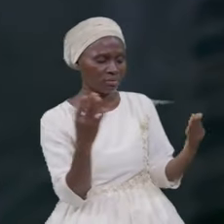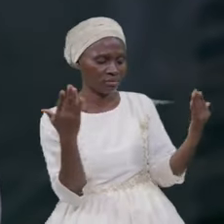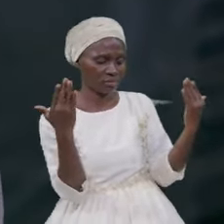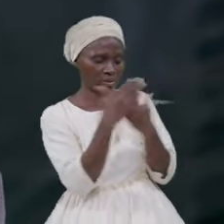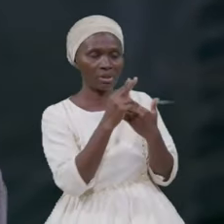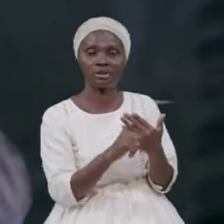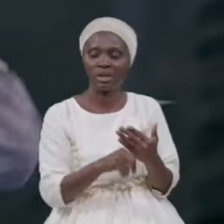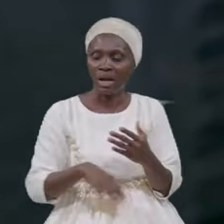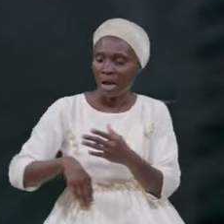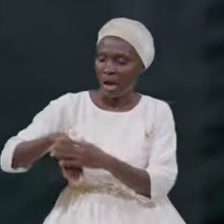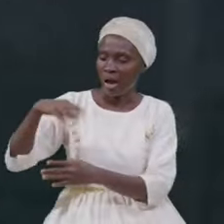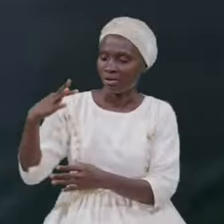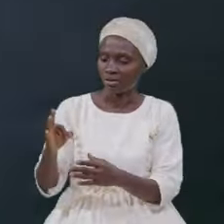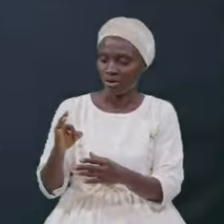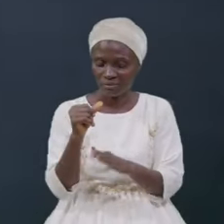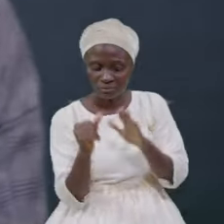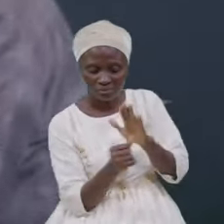des sociétés secrètes,